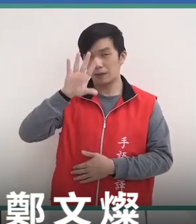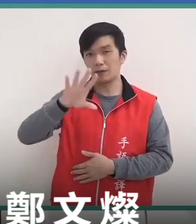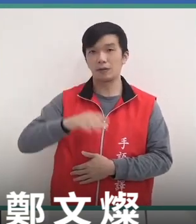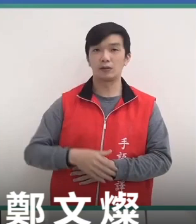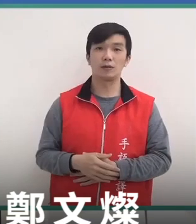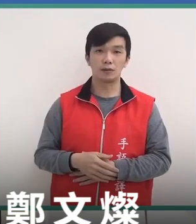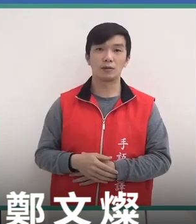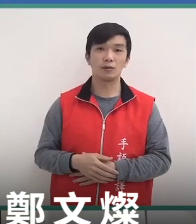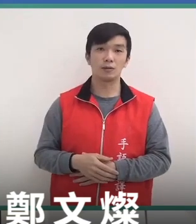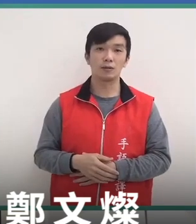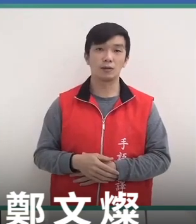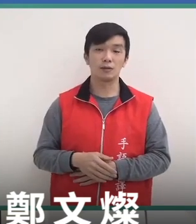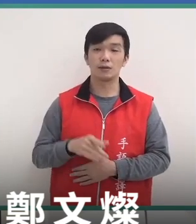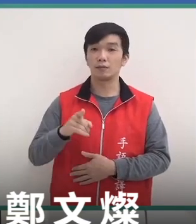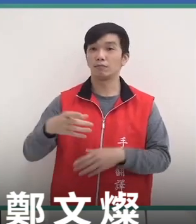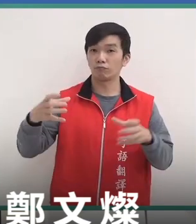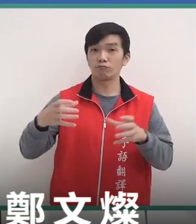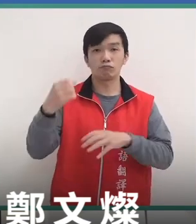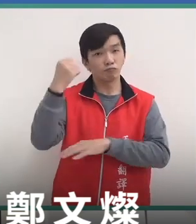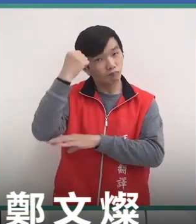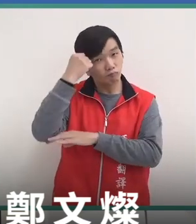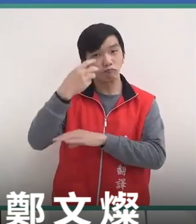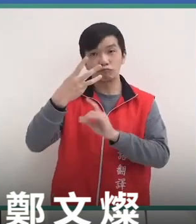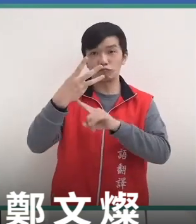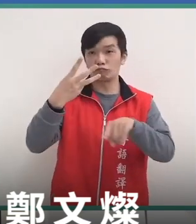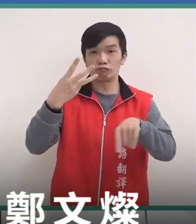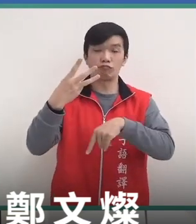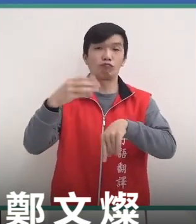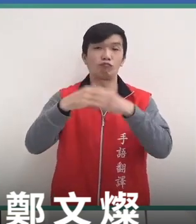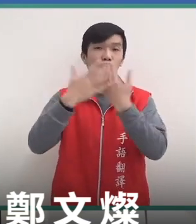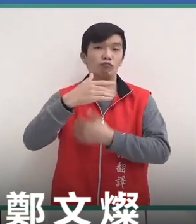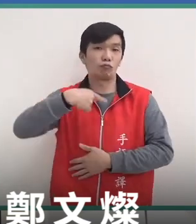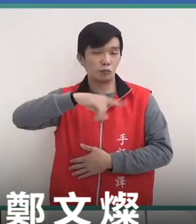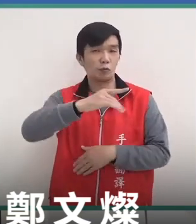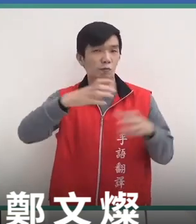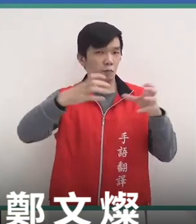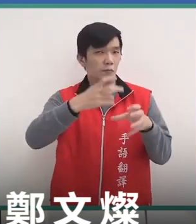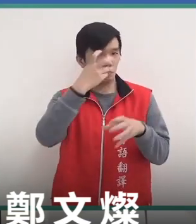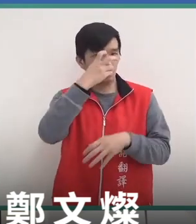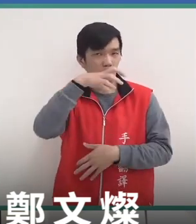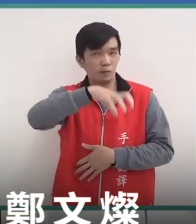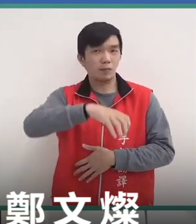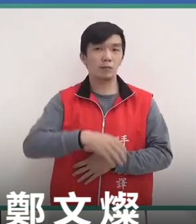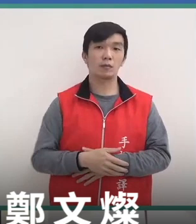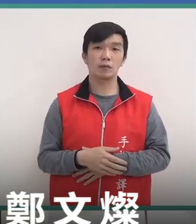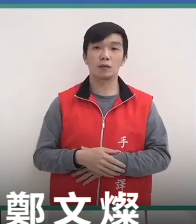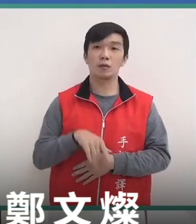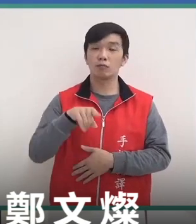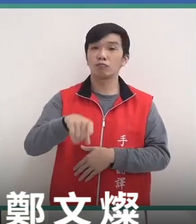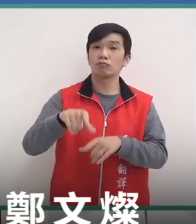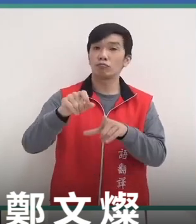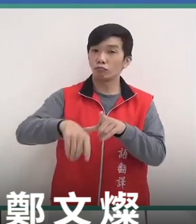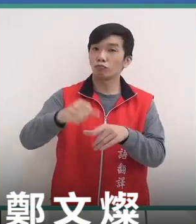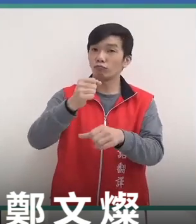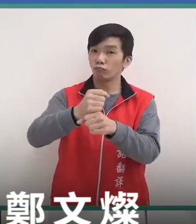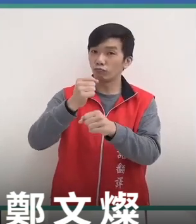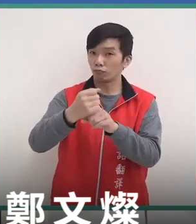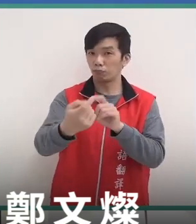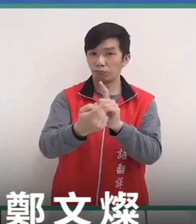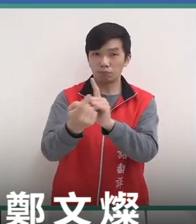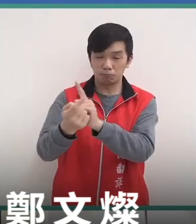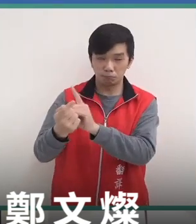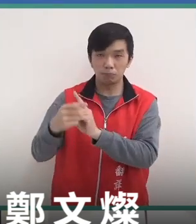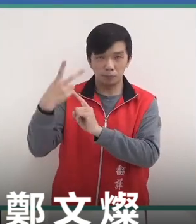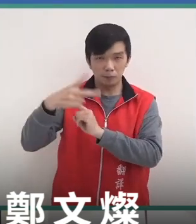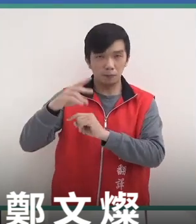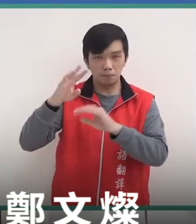同住家人3人送集中检疫所，那另外职场的部分那我们会等调查框